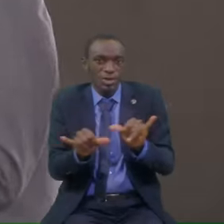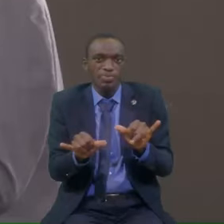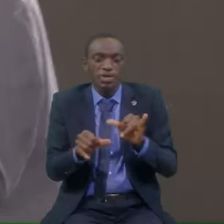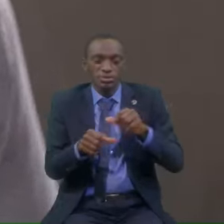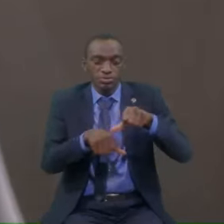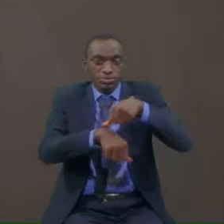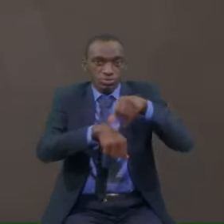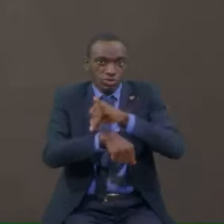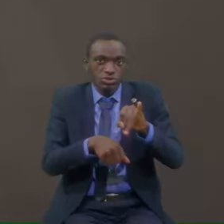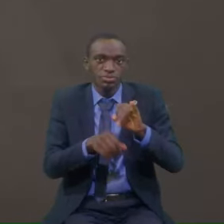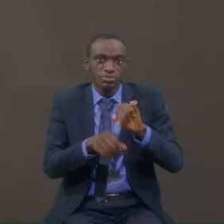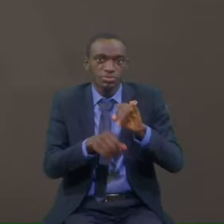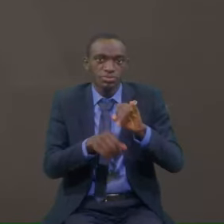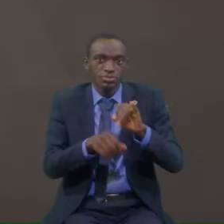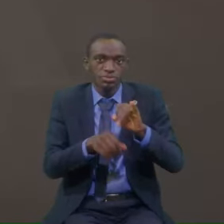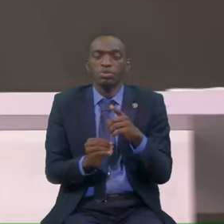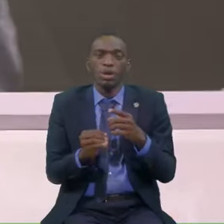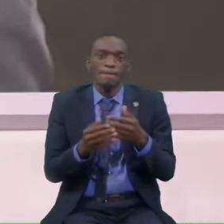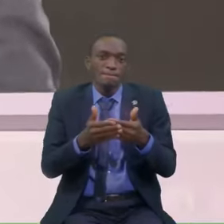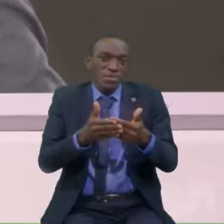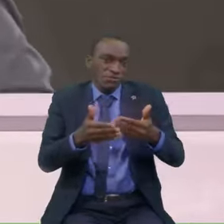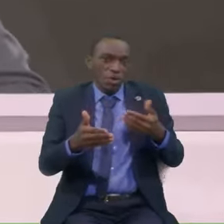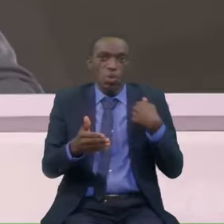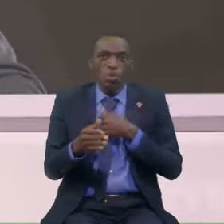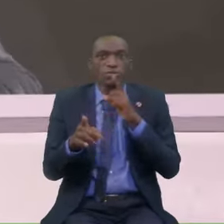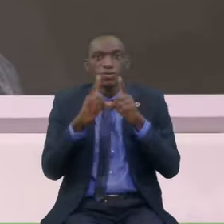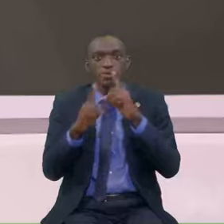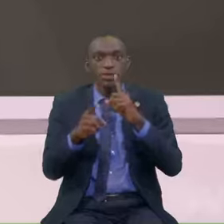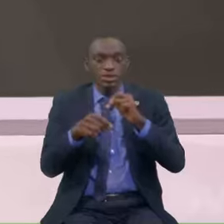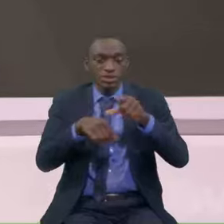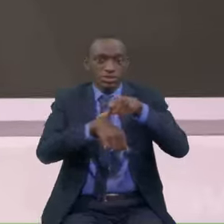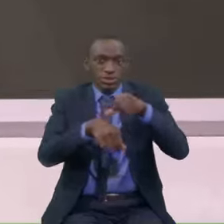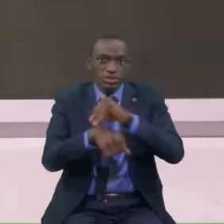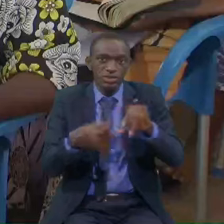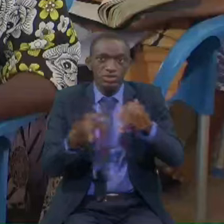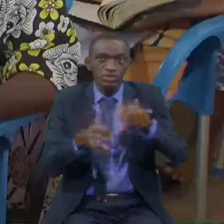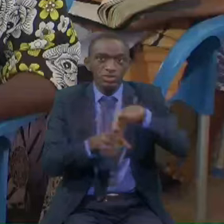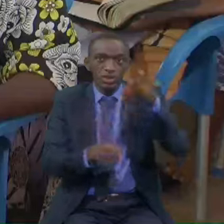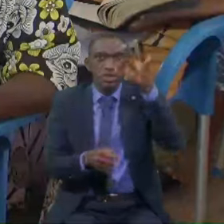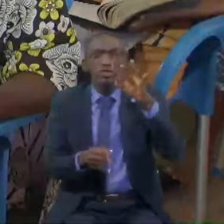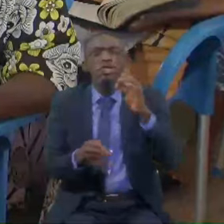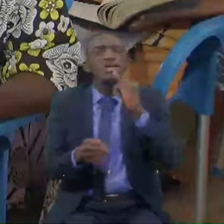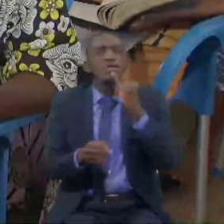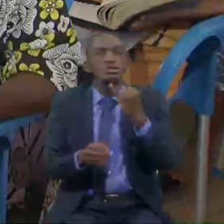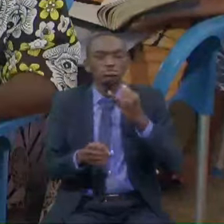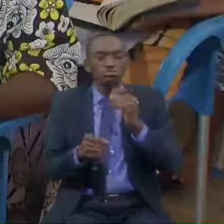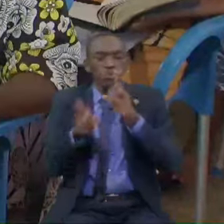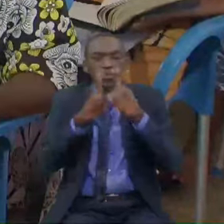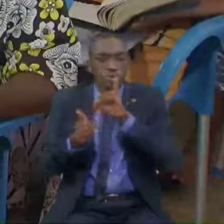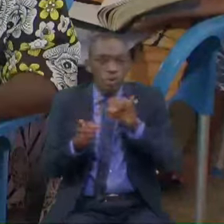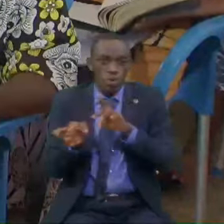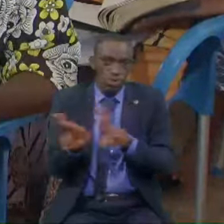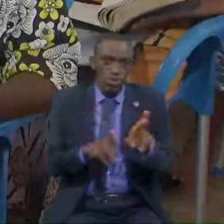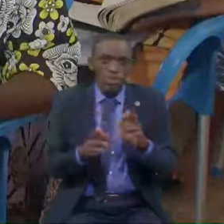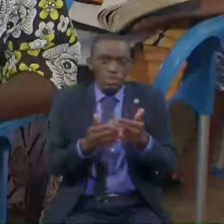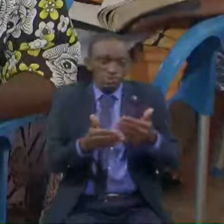Mais comme son onction vous enseigne, avant de parler, l'onction de l'esprit, l'esprit qui toi parle déjà. Avant